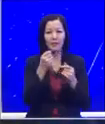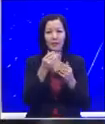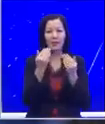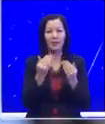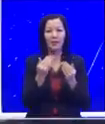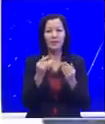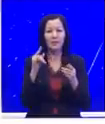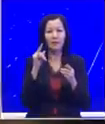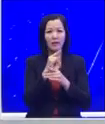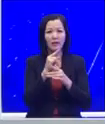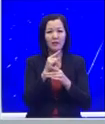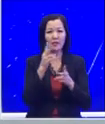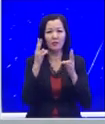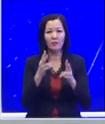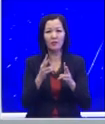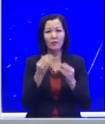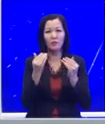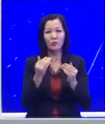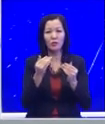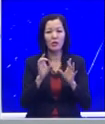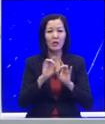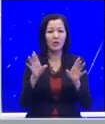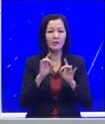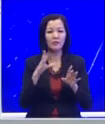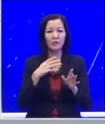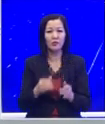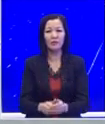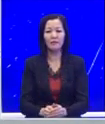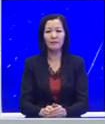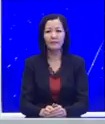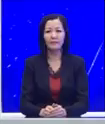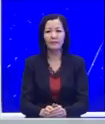которая сейчас есть по авиакатастрофе, он уже озвучил.